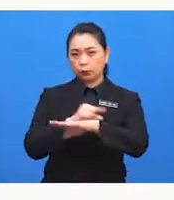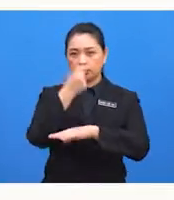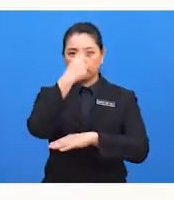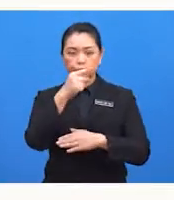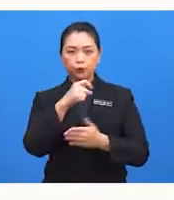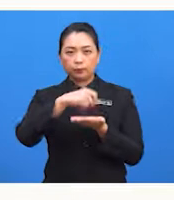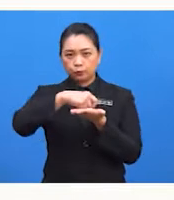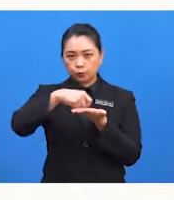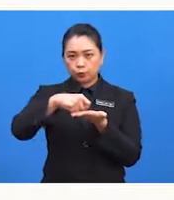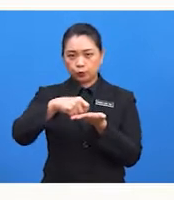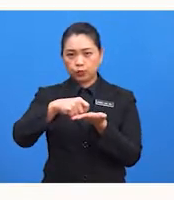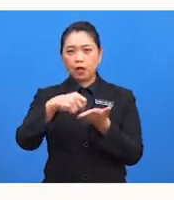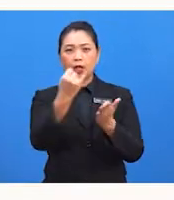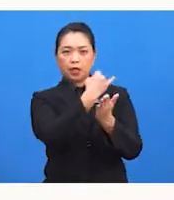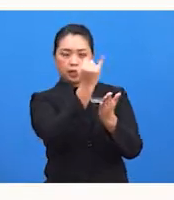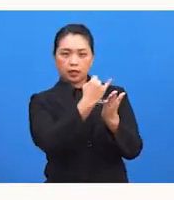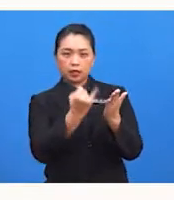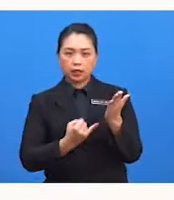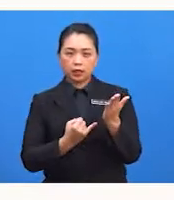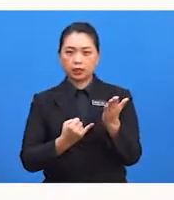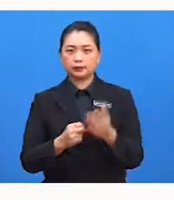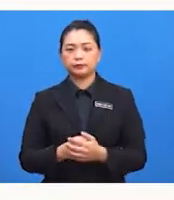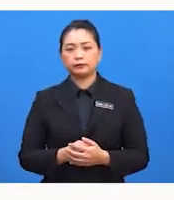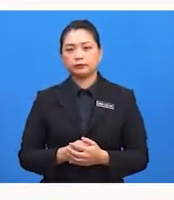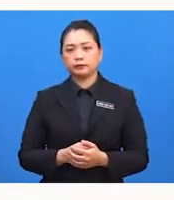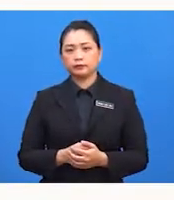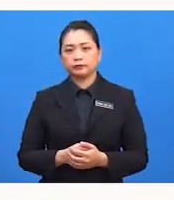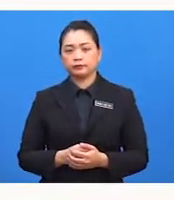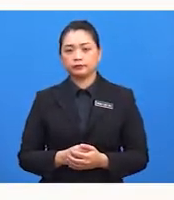dan melukis sesuatu objek atau gambar rajah.